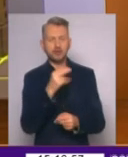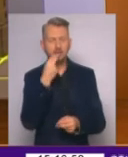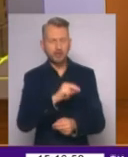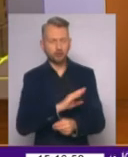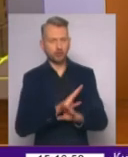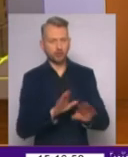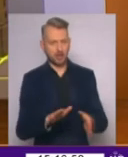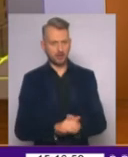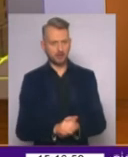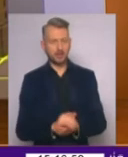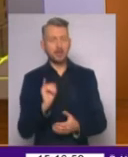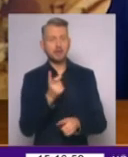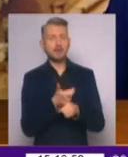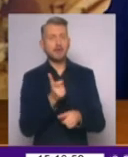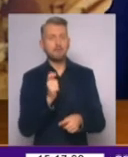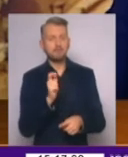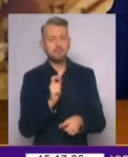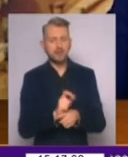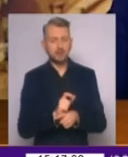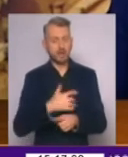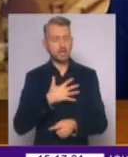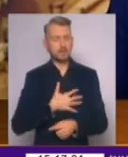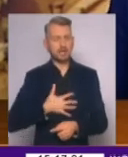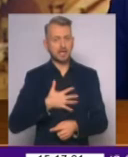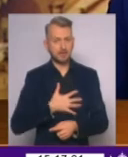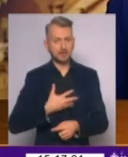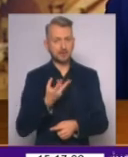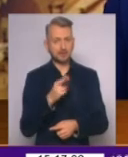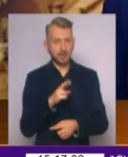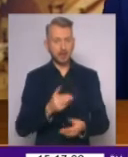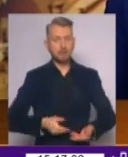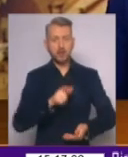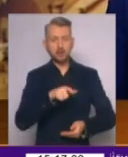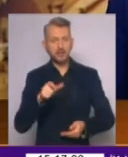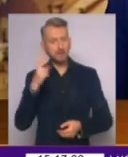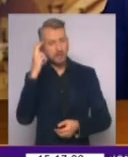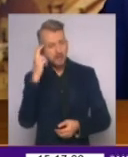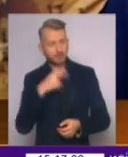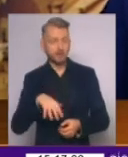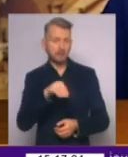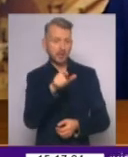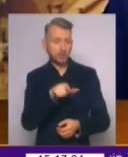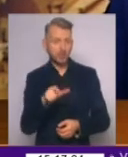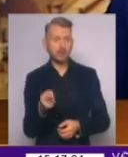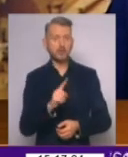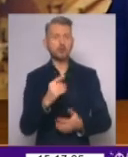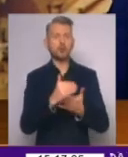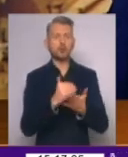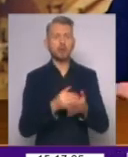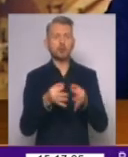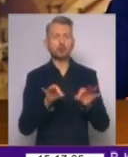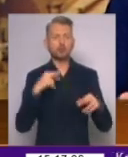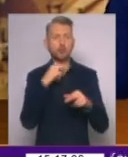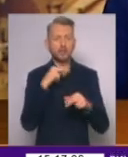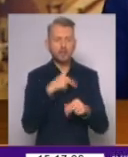досконала. І найбільше, напевно, така неприємність для мешканців Києва та для всіх українців, то, що програма «Доступні ліки» в